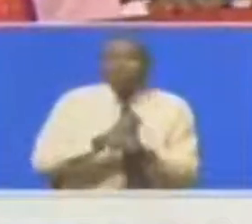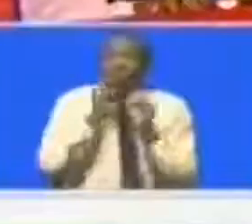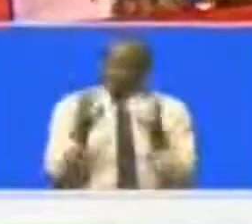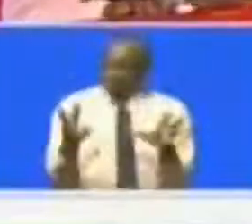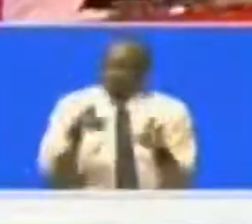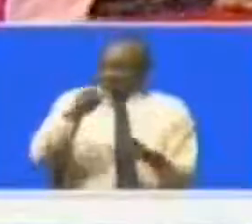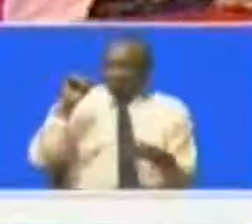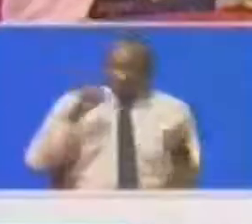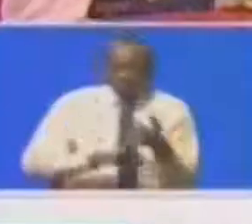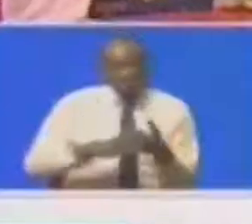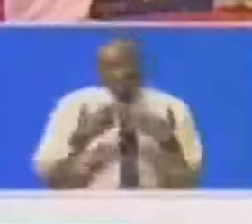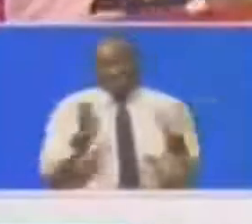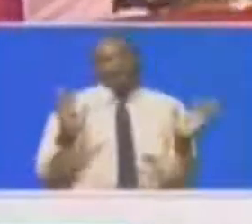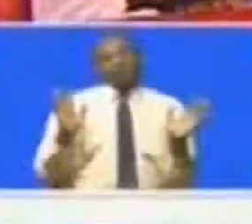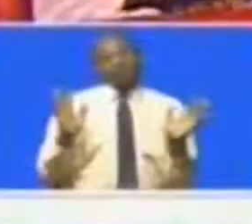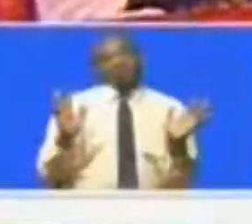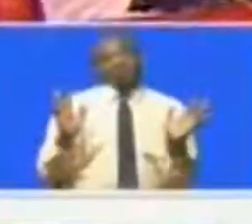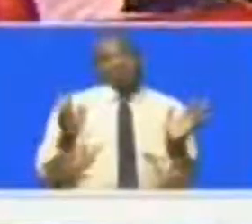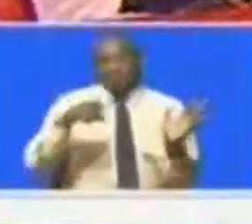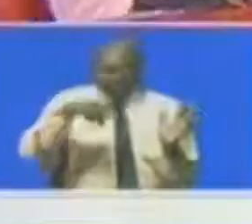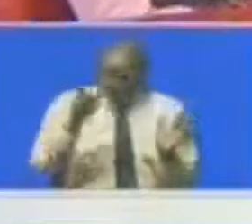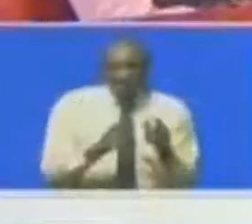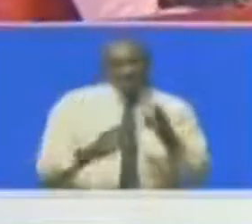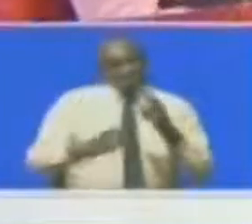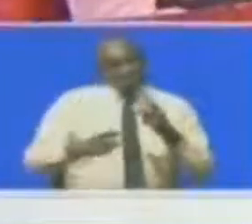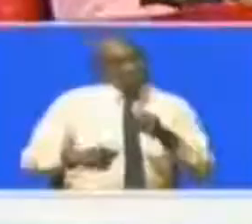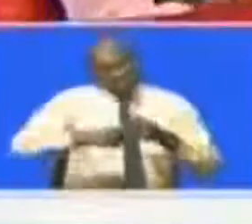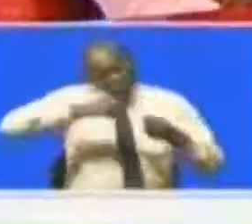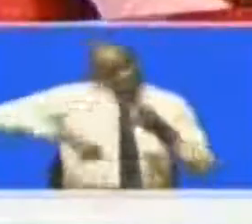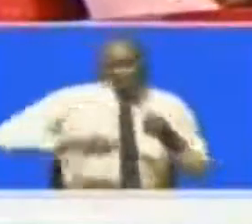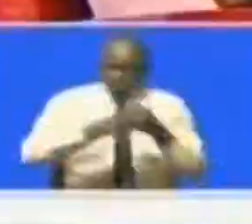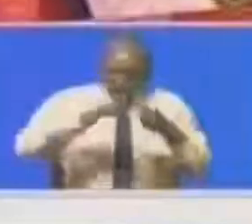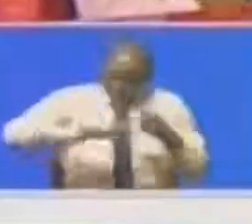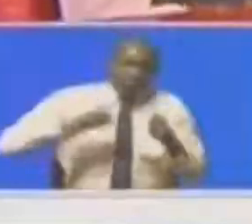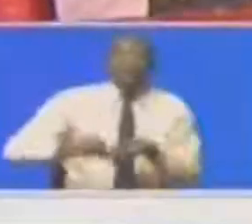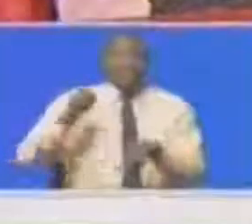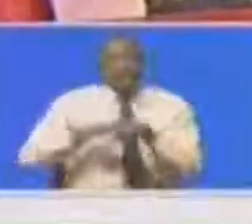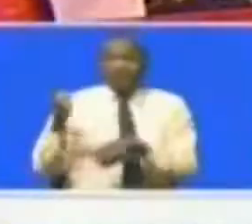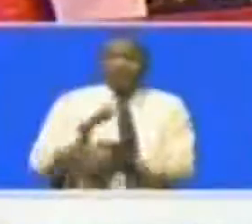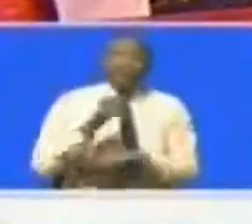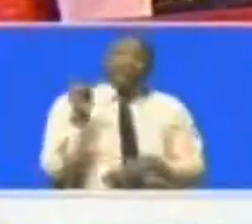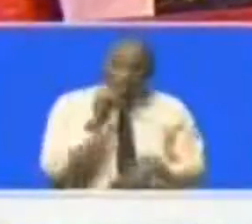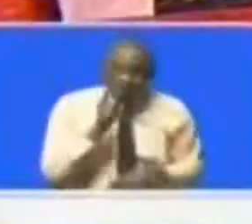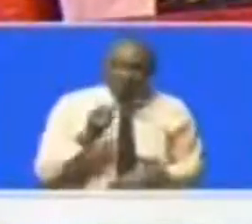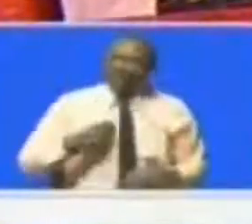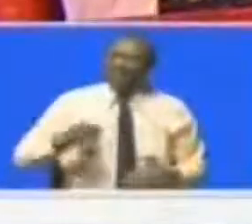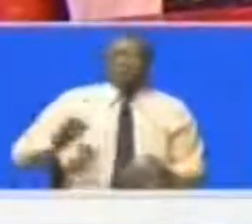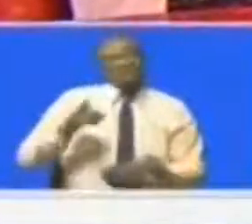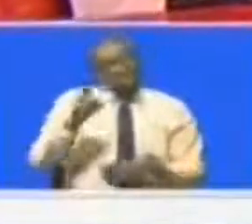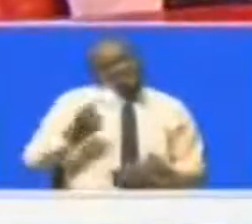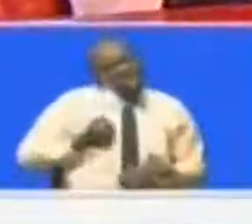instead wanapelekwa wanaolewa, wanapitia ukeketaji. Na aliporudi Nairobi akatuelezea mambo haya, tukahisi